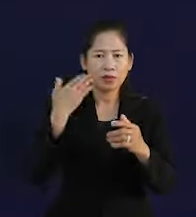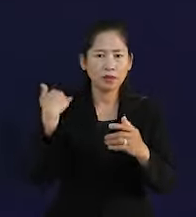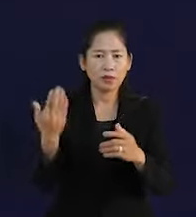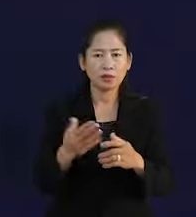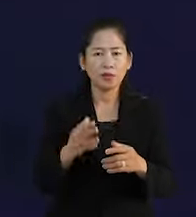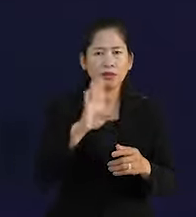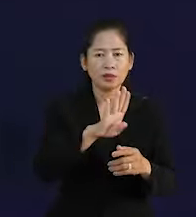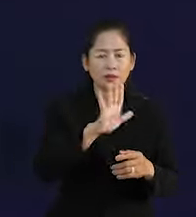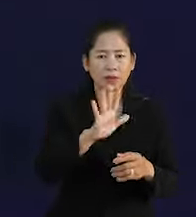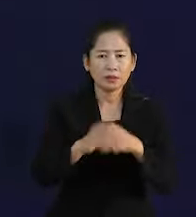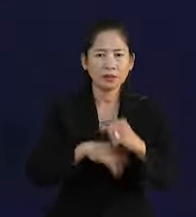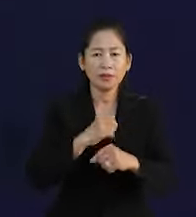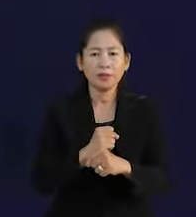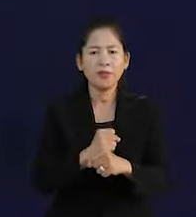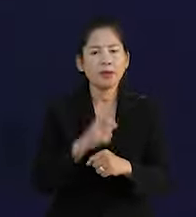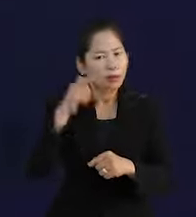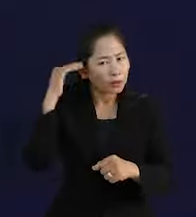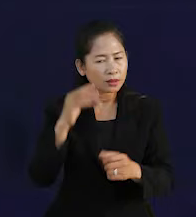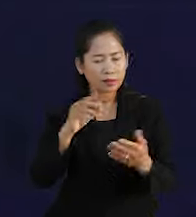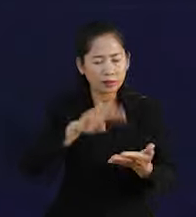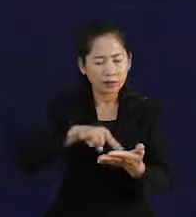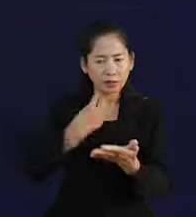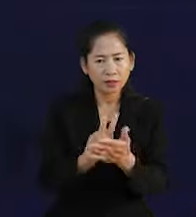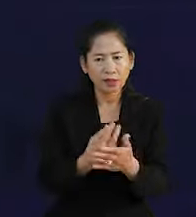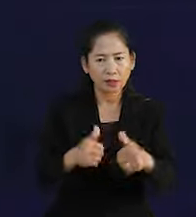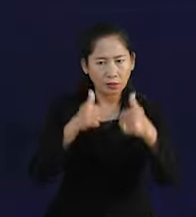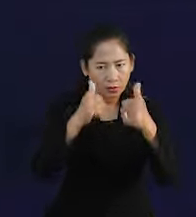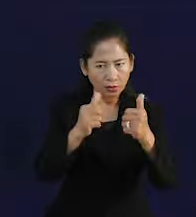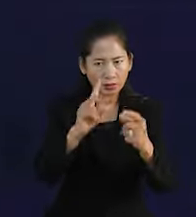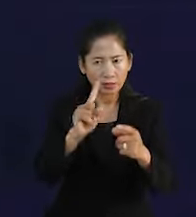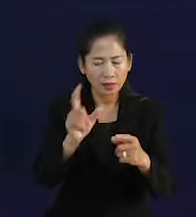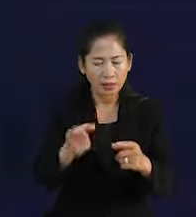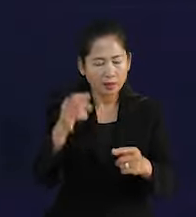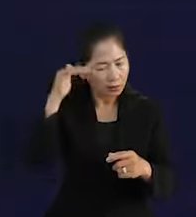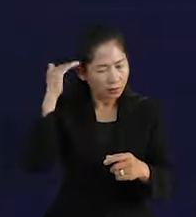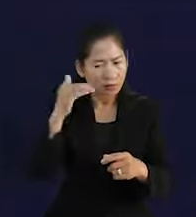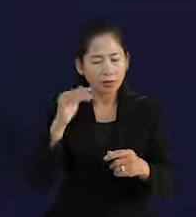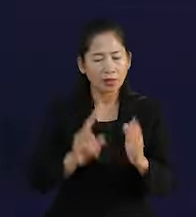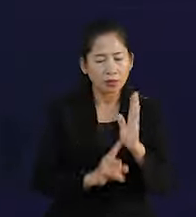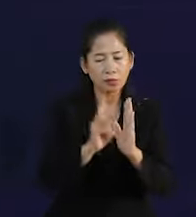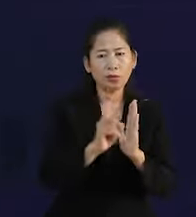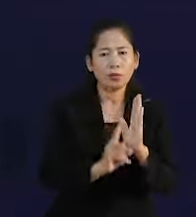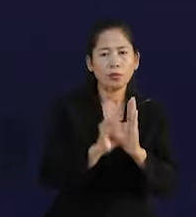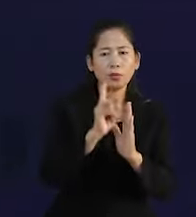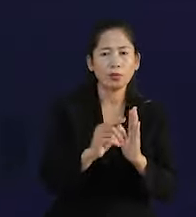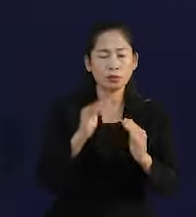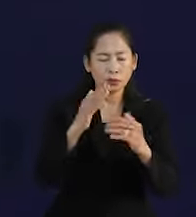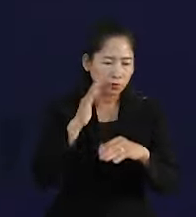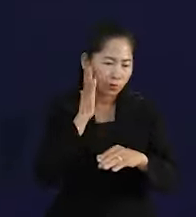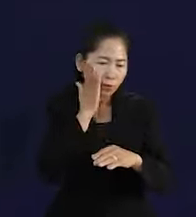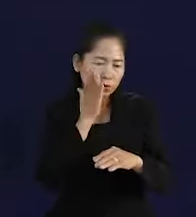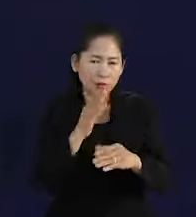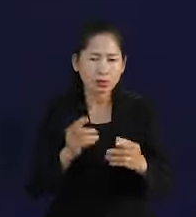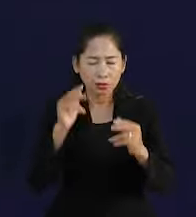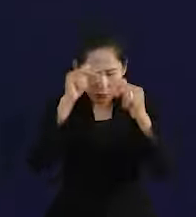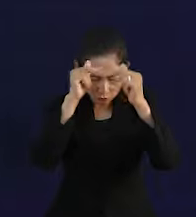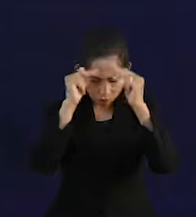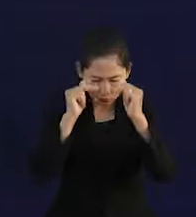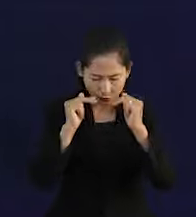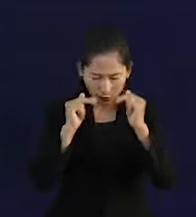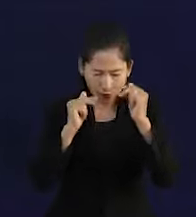យុ45ឆ្នាំគាត់ជាមេផ្ទះដ៏ល្អម្នាក់គាត់មានកម្ពស់ខ្ពស់ល្មមសម្បុរសទម្រង់មុខ